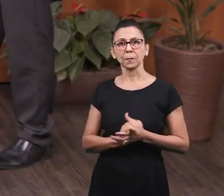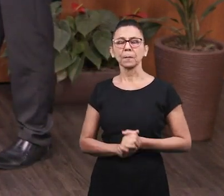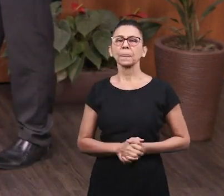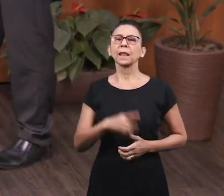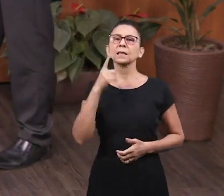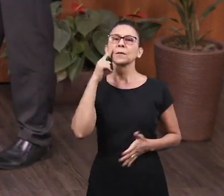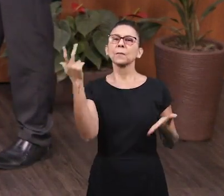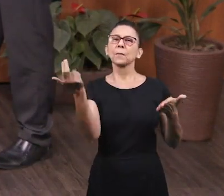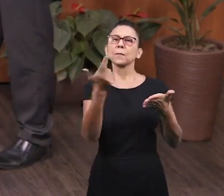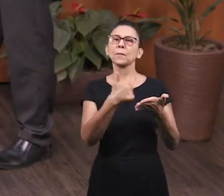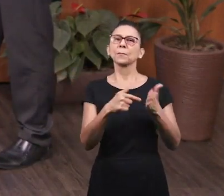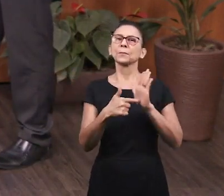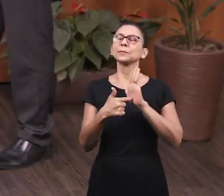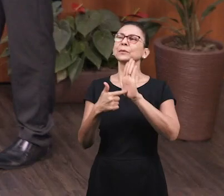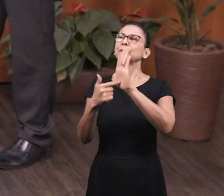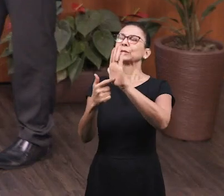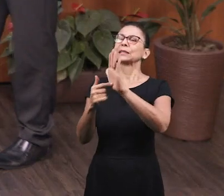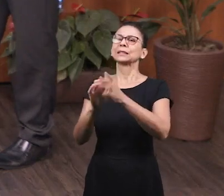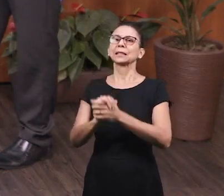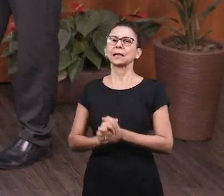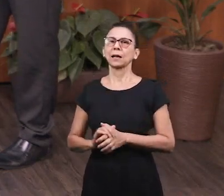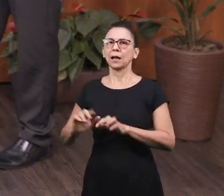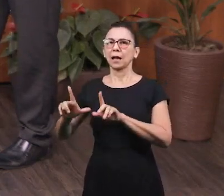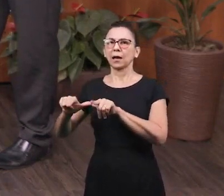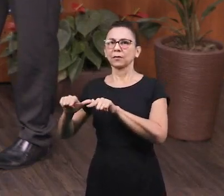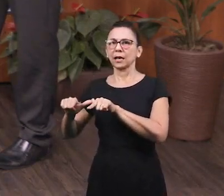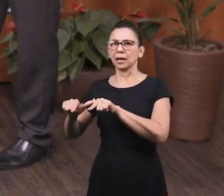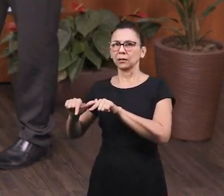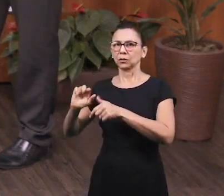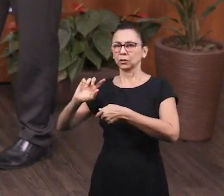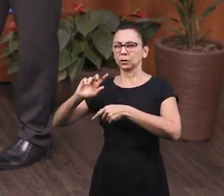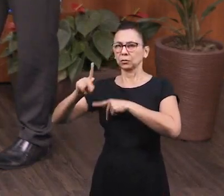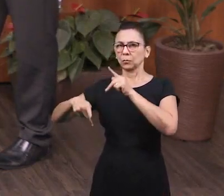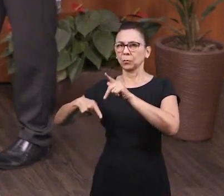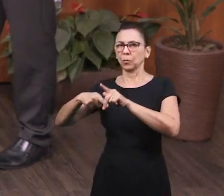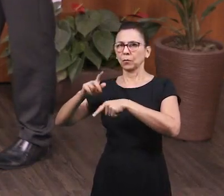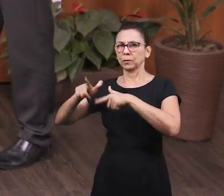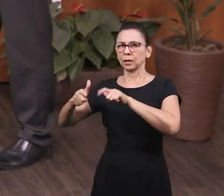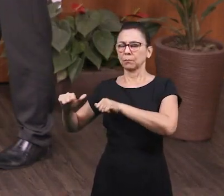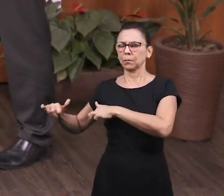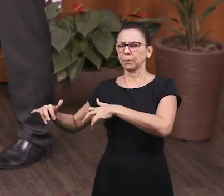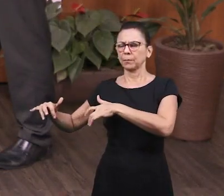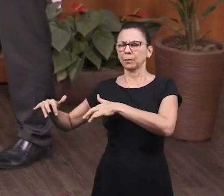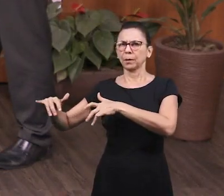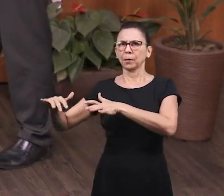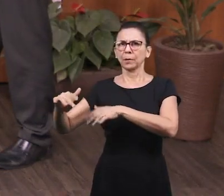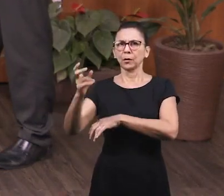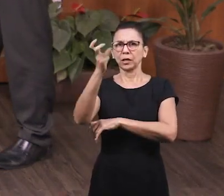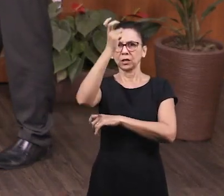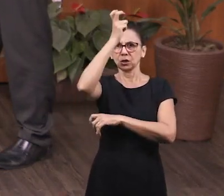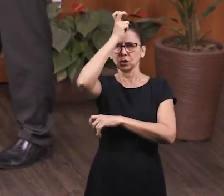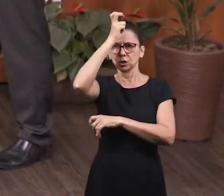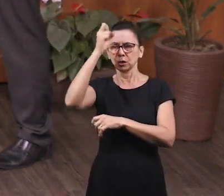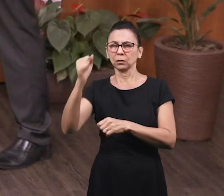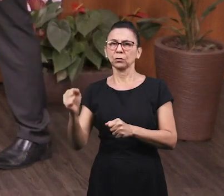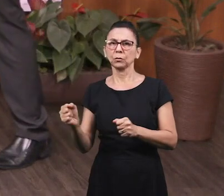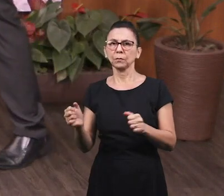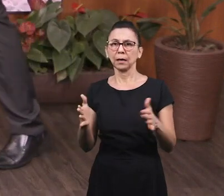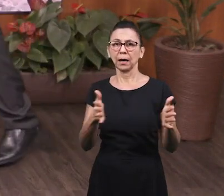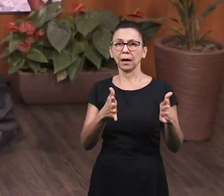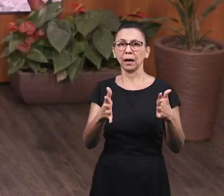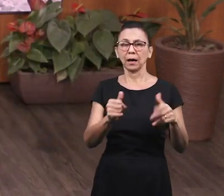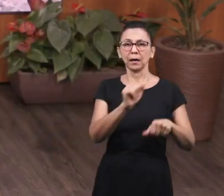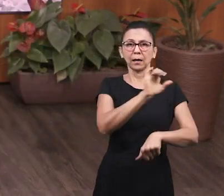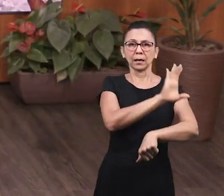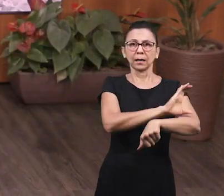ici, la, l'itinéraire d'Israël depuis l'Égypte jusqu'à la terre de Canaan. Regardez